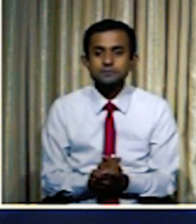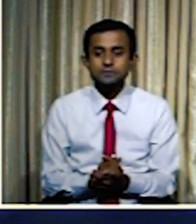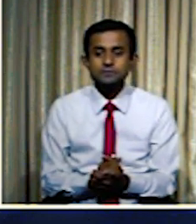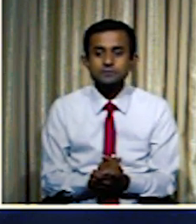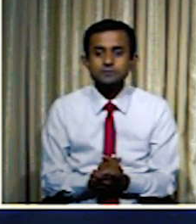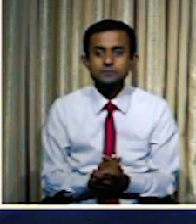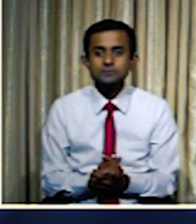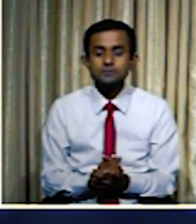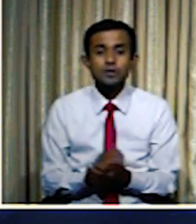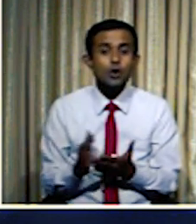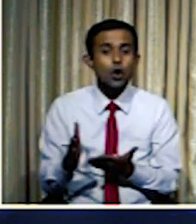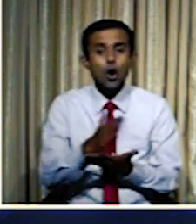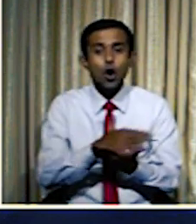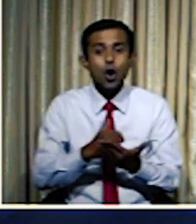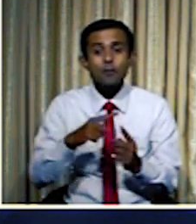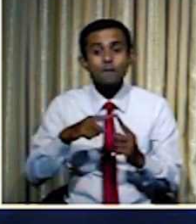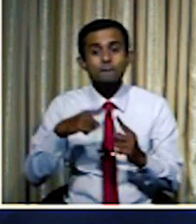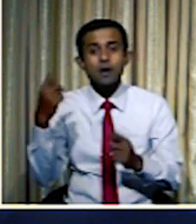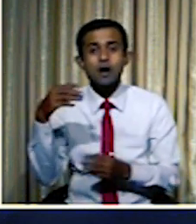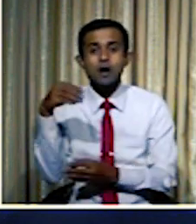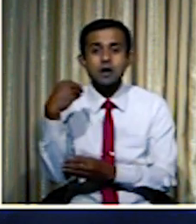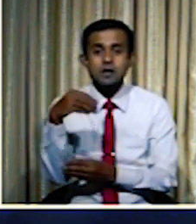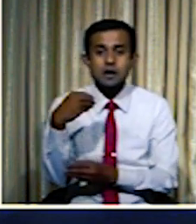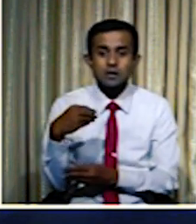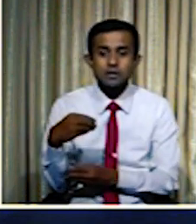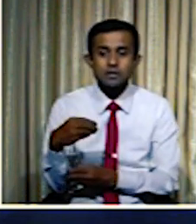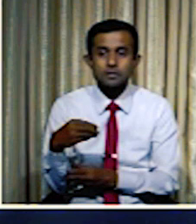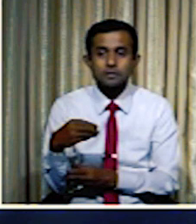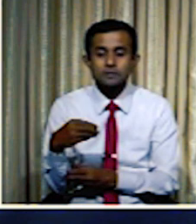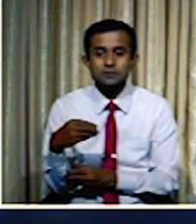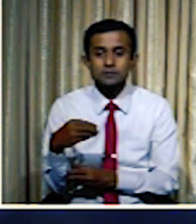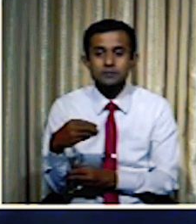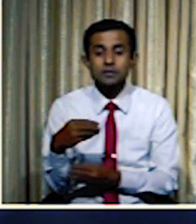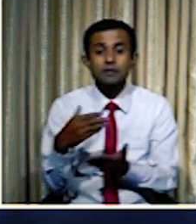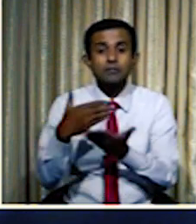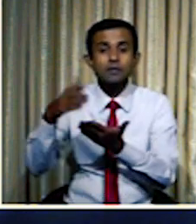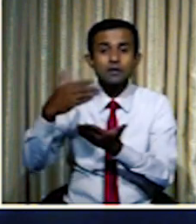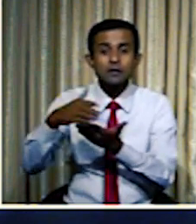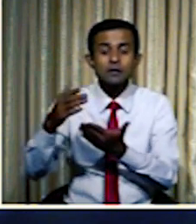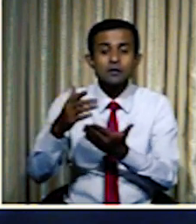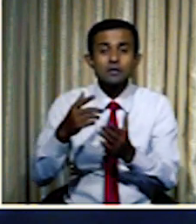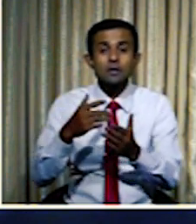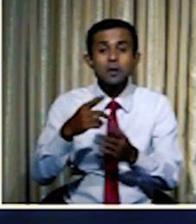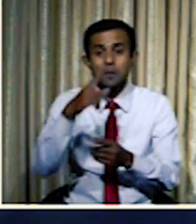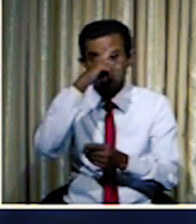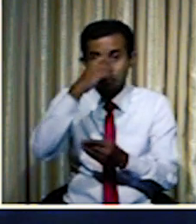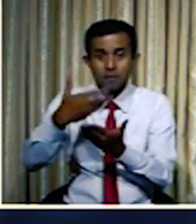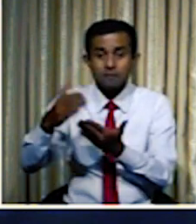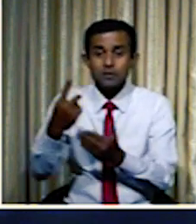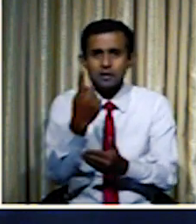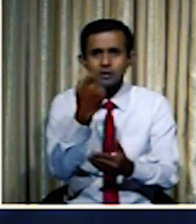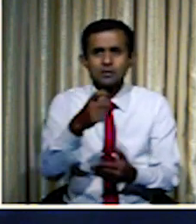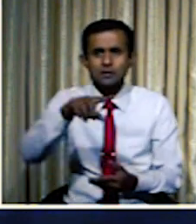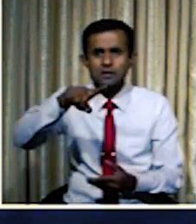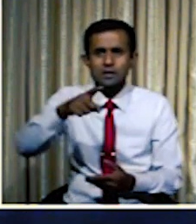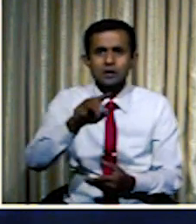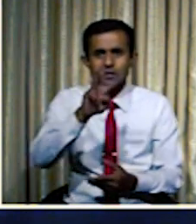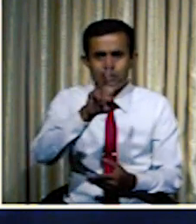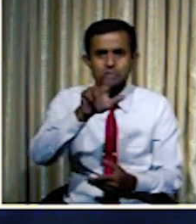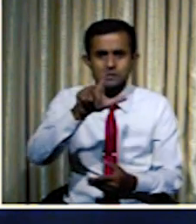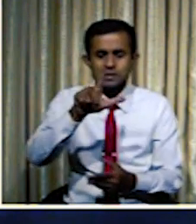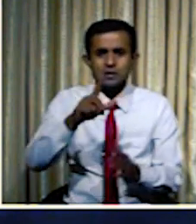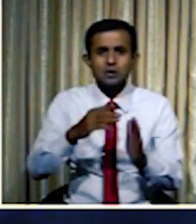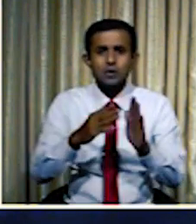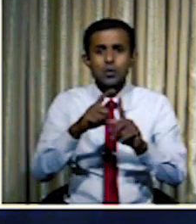මේ සියලුම අනිත් ණය වර්ග ඒව ගෙවන්න තියෙනවා වාර්ෂික 1137ක් ඩොලර්